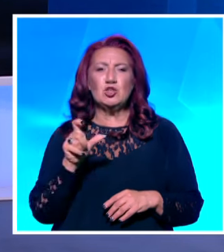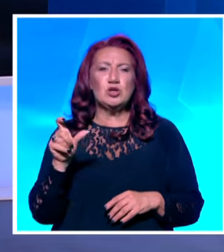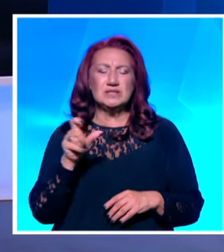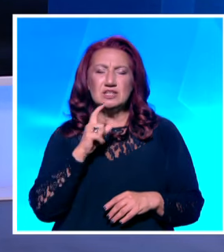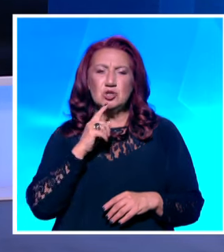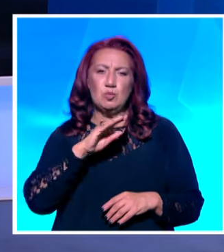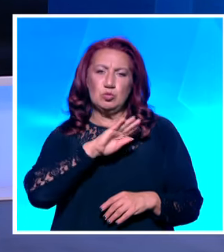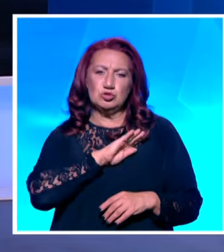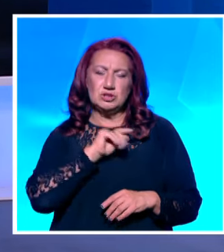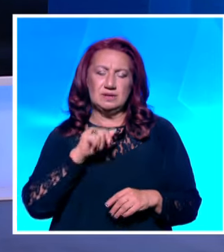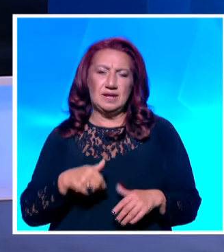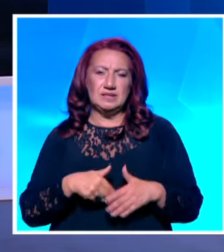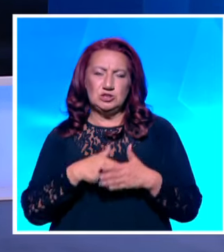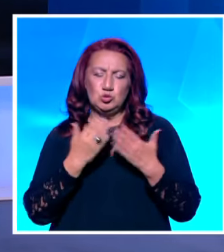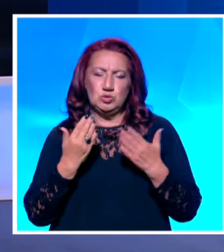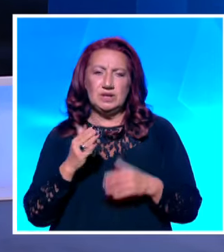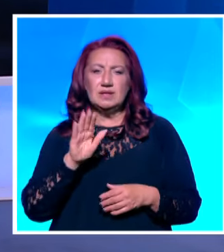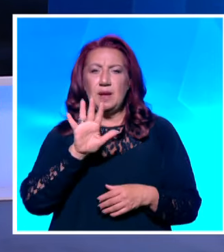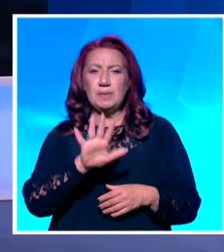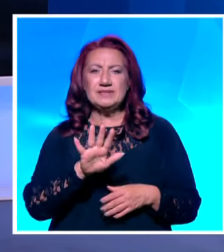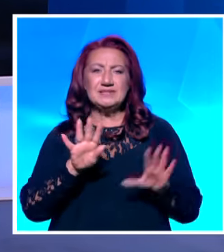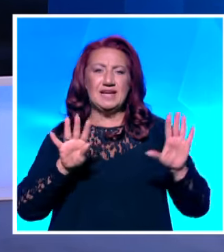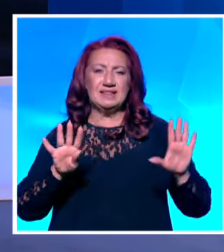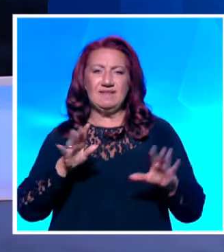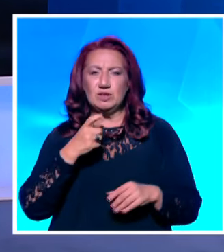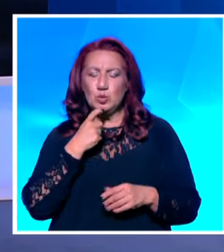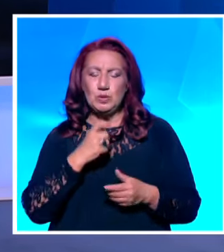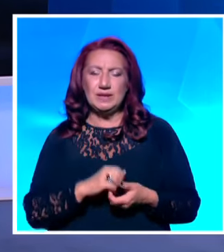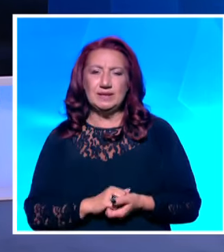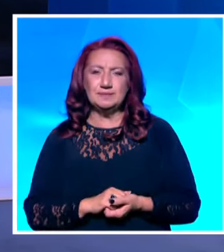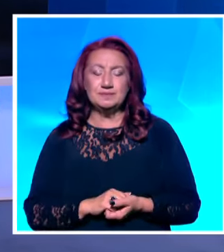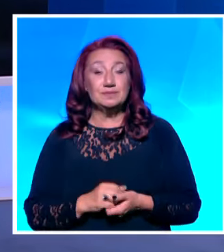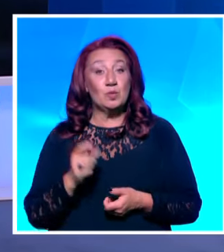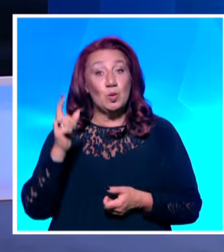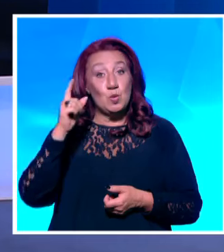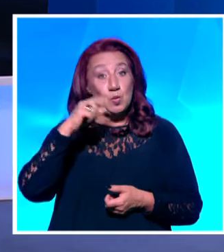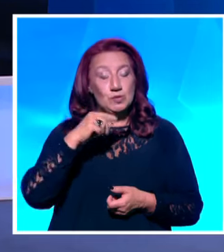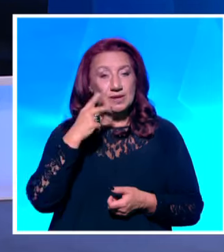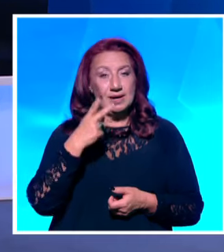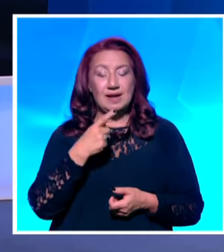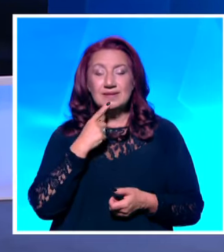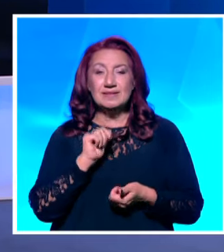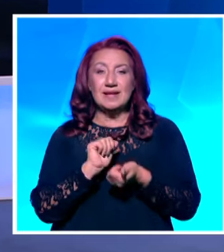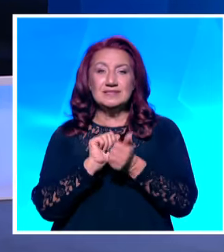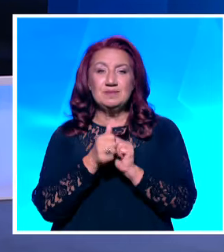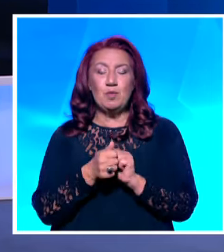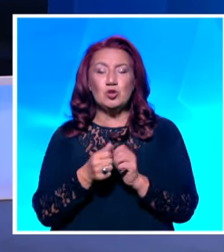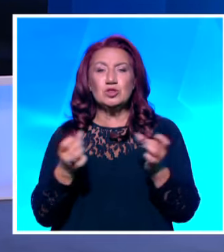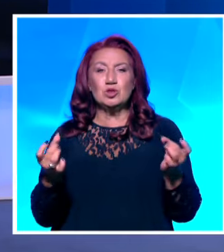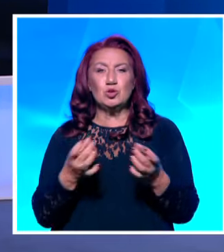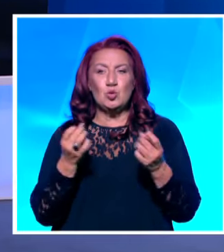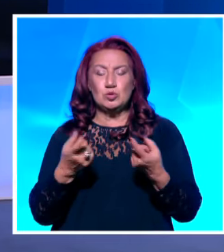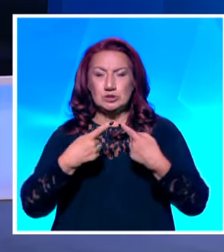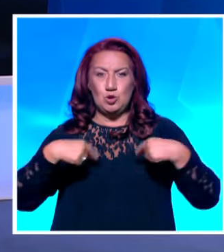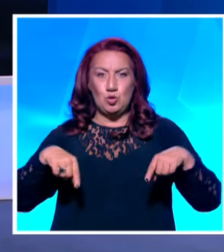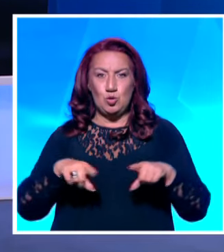сутрин на 59 годишна възраст. Утре не пропускайте предаването Спортен Нюзрум с Петър Бакърджиев и